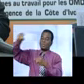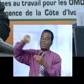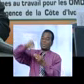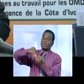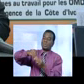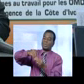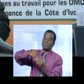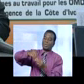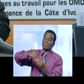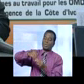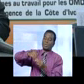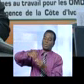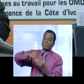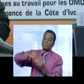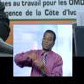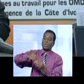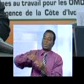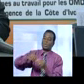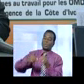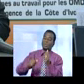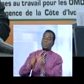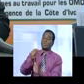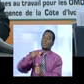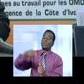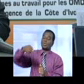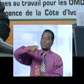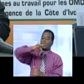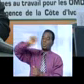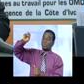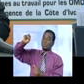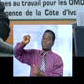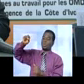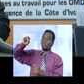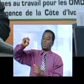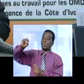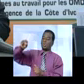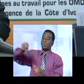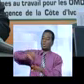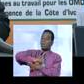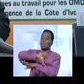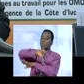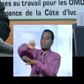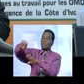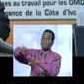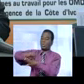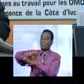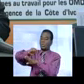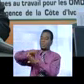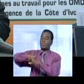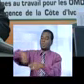d'accroître un plus haut niveau d'engagement et d'implication des